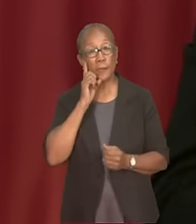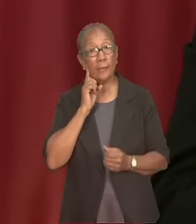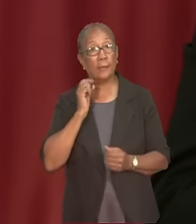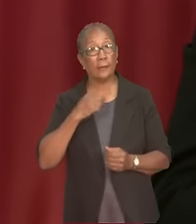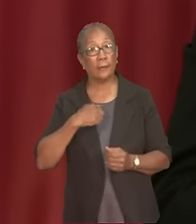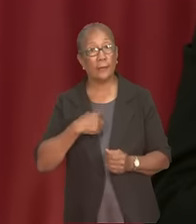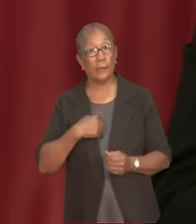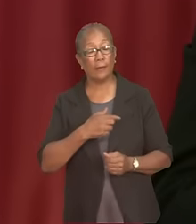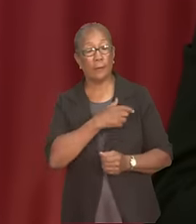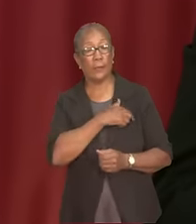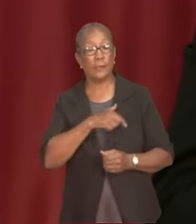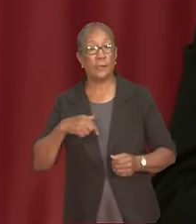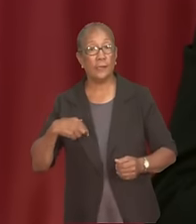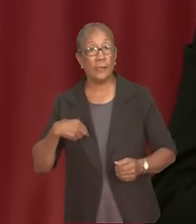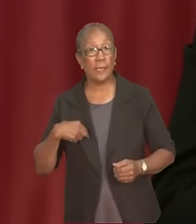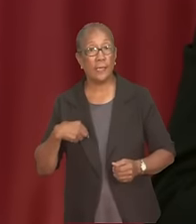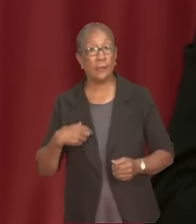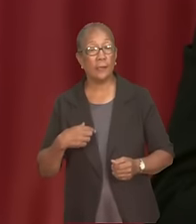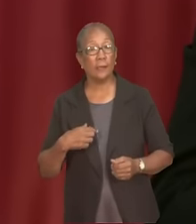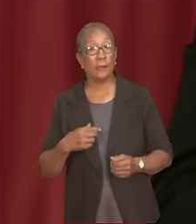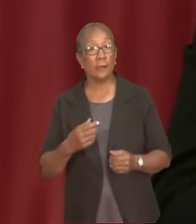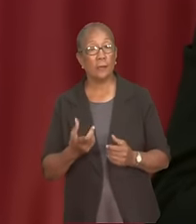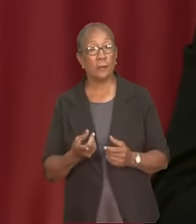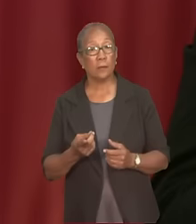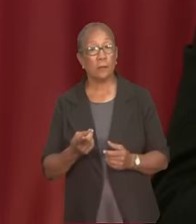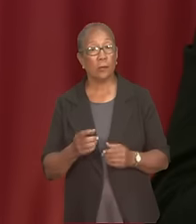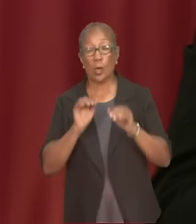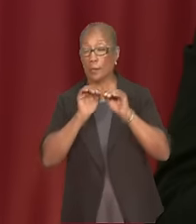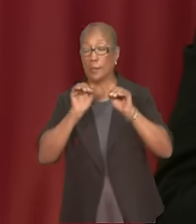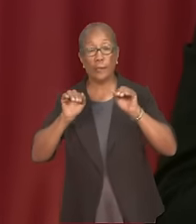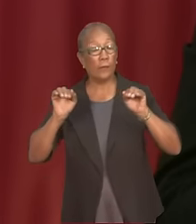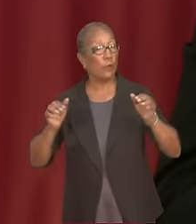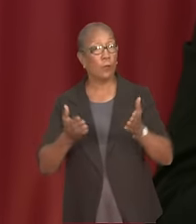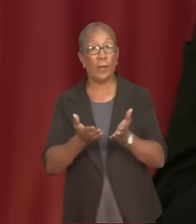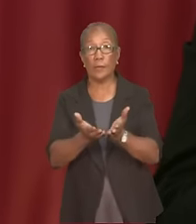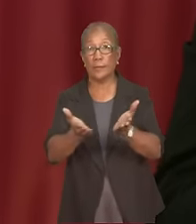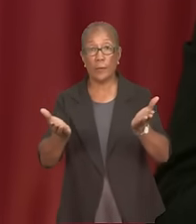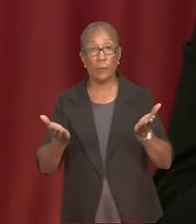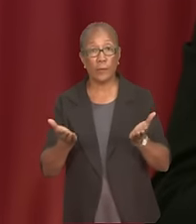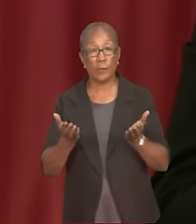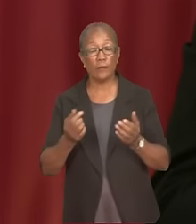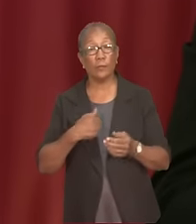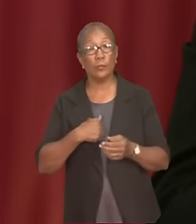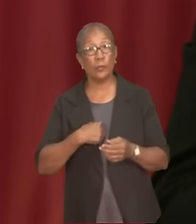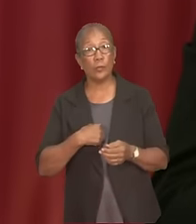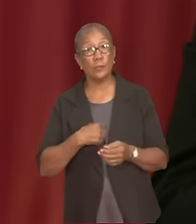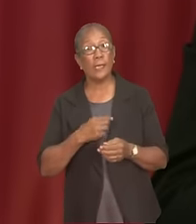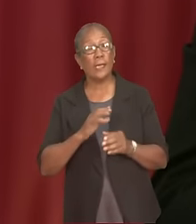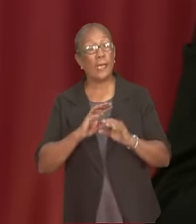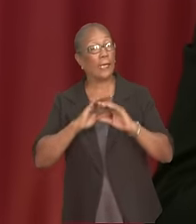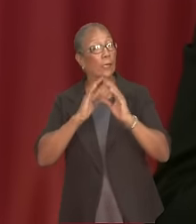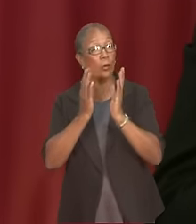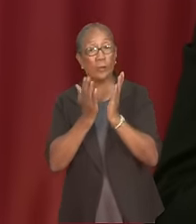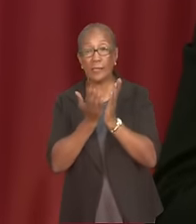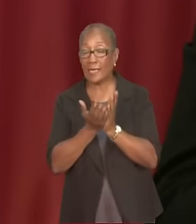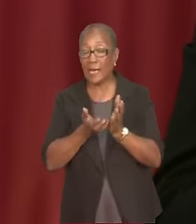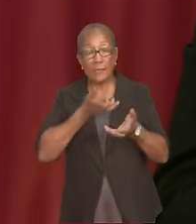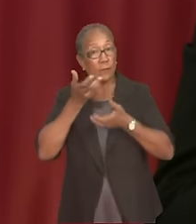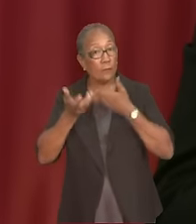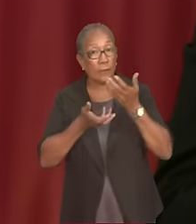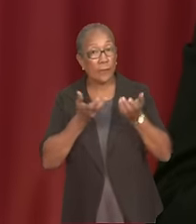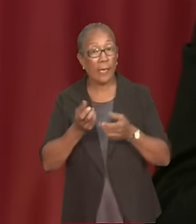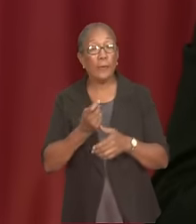president Santokki nog niet heb geïnformeerd over de inzetzout. Dus ik hou het even in hoofdlijnen. Maar de bedoeling is